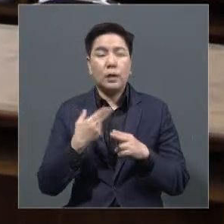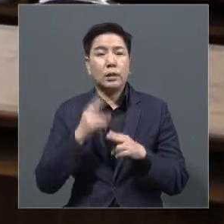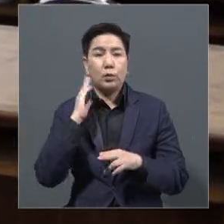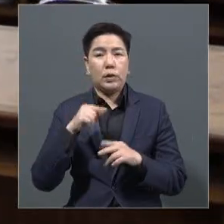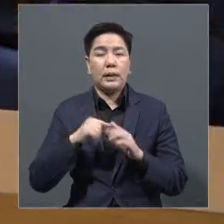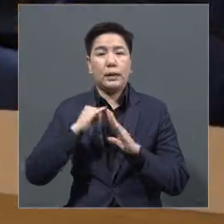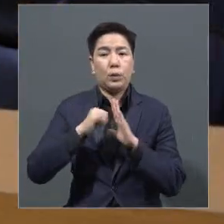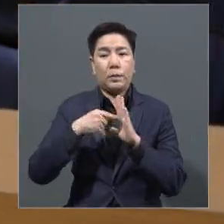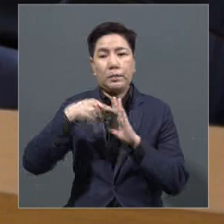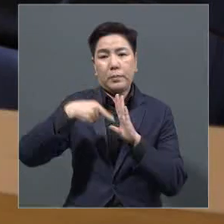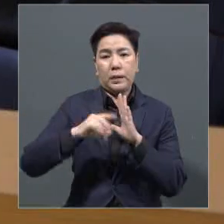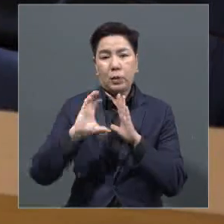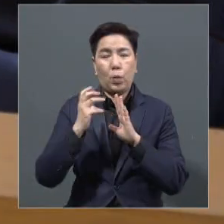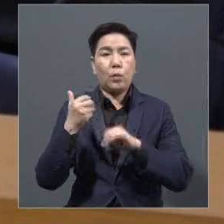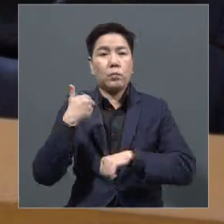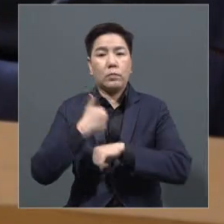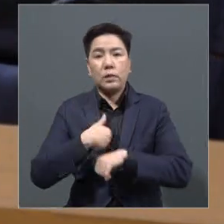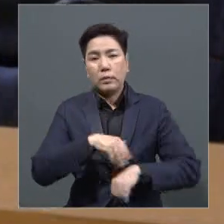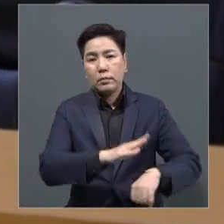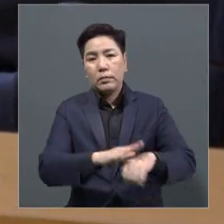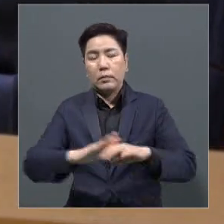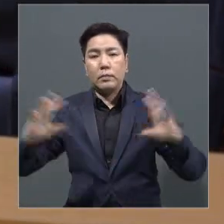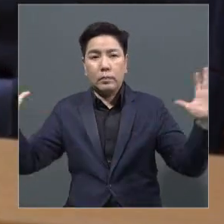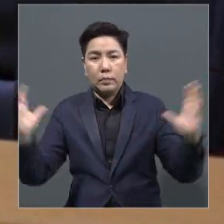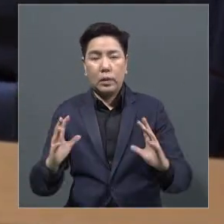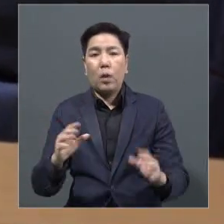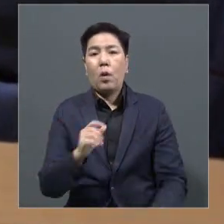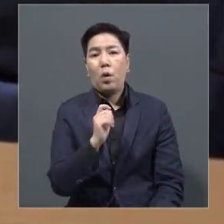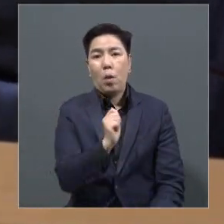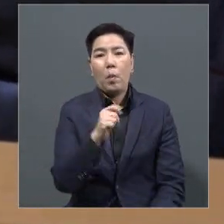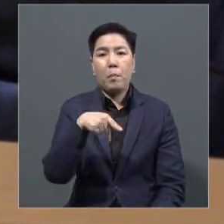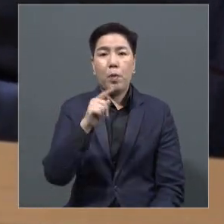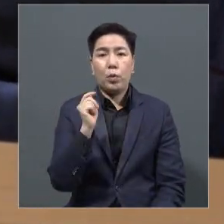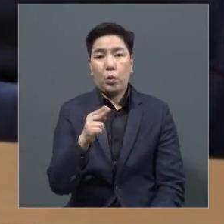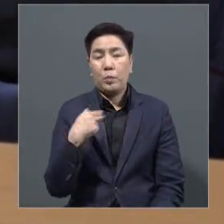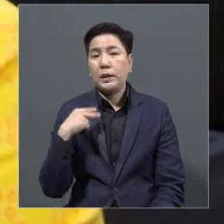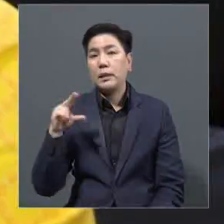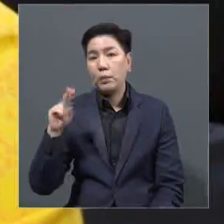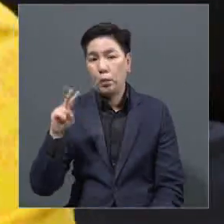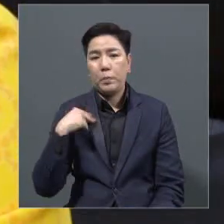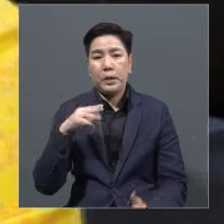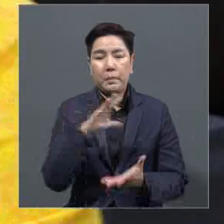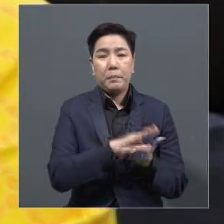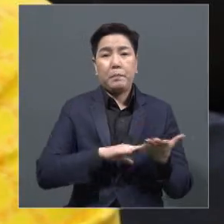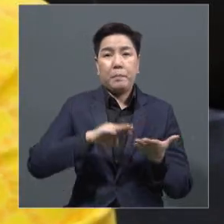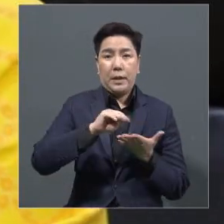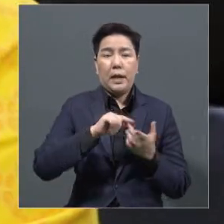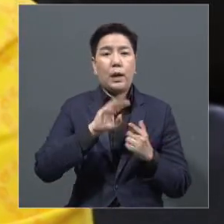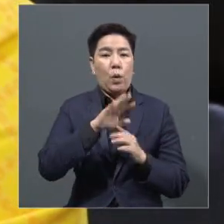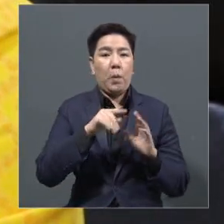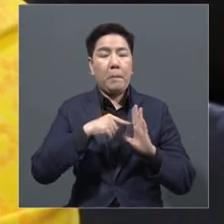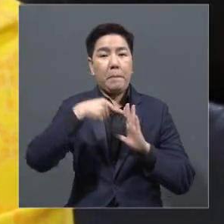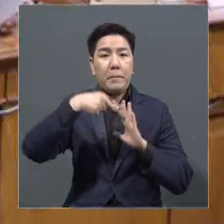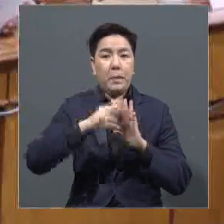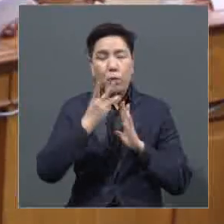สมจิตรผู้ว่าราชการจังหวัดพิษณุโลกก็เรียกประชุมอปททั้ง 32แห่งและมหาวิทยาลัยนเรศวรนะครับเพื่อแก้